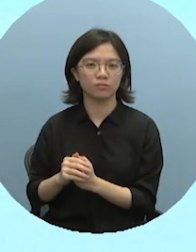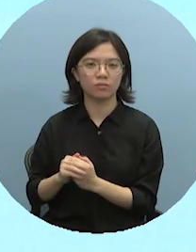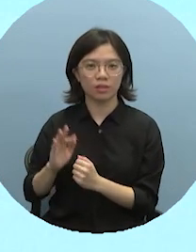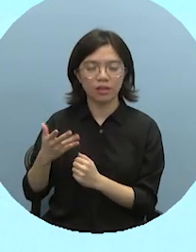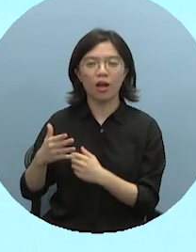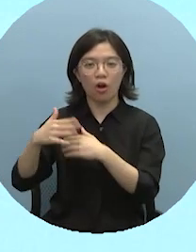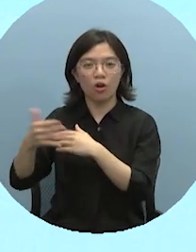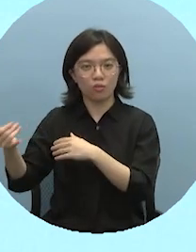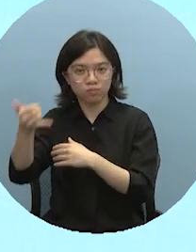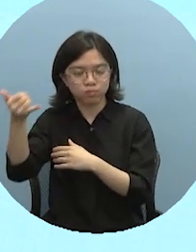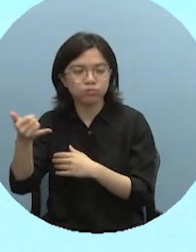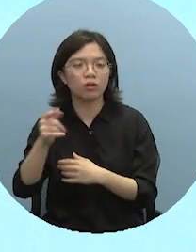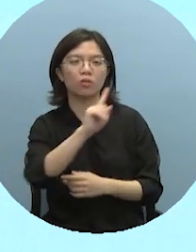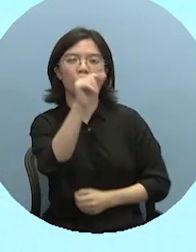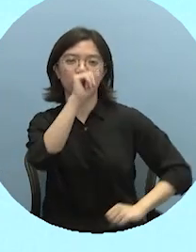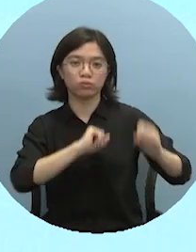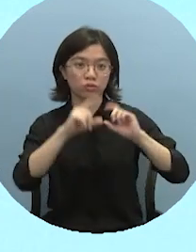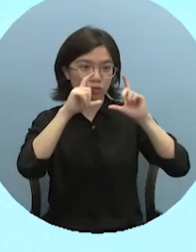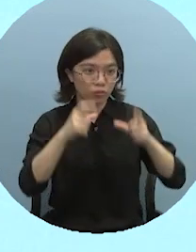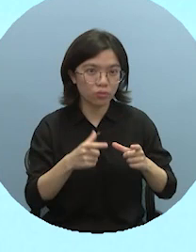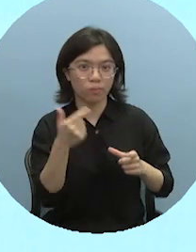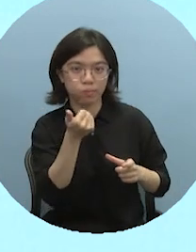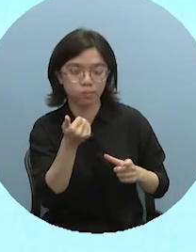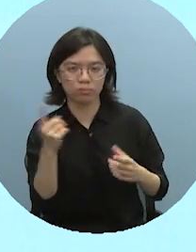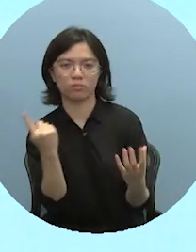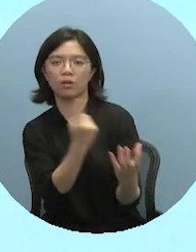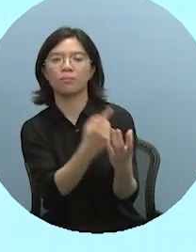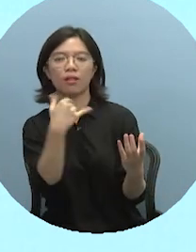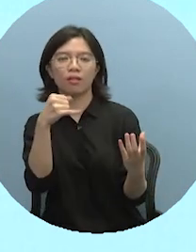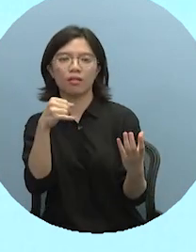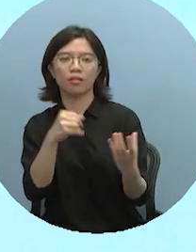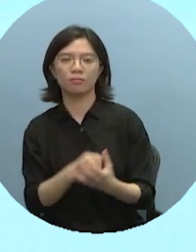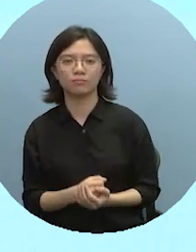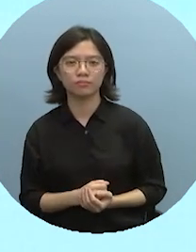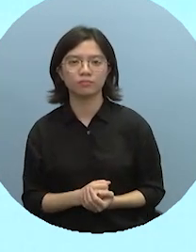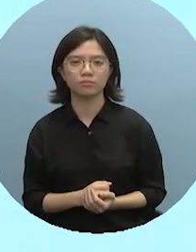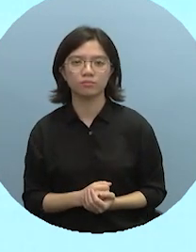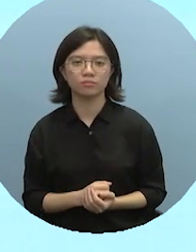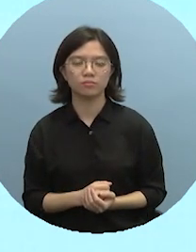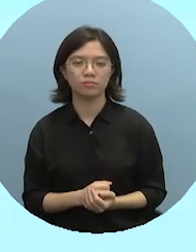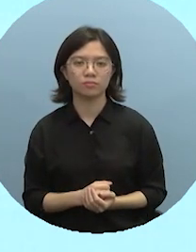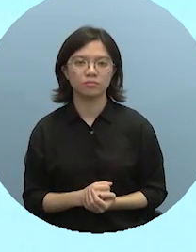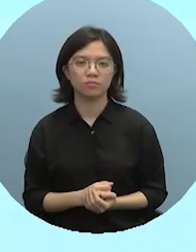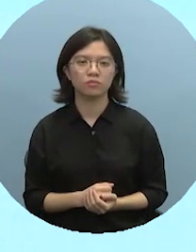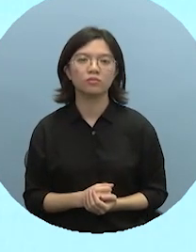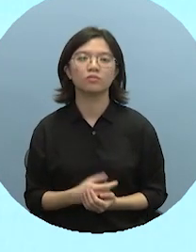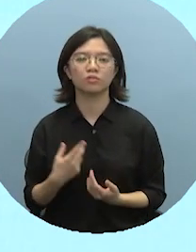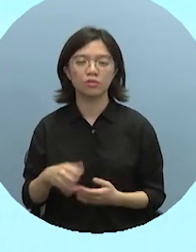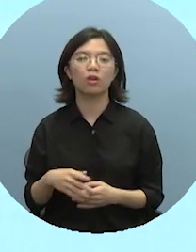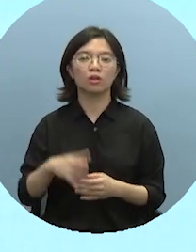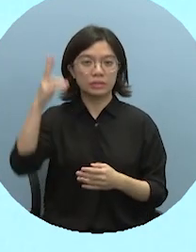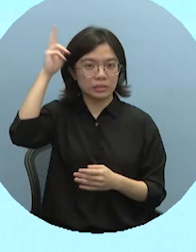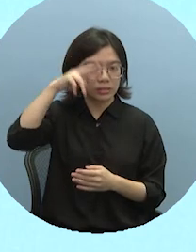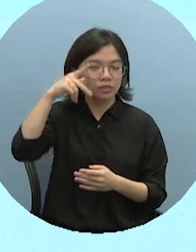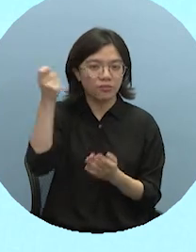不能夠參與任何除去口罩的活動，而出外的在每日